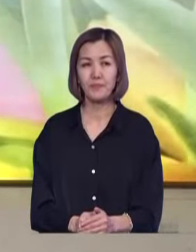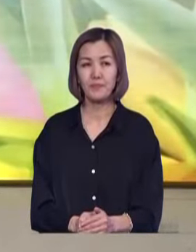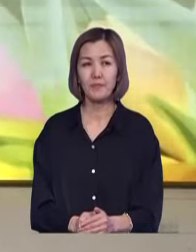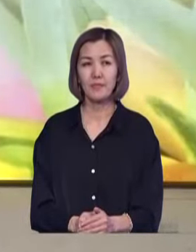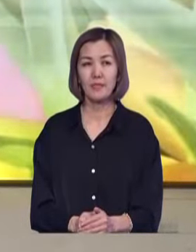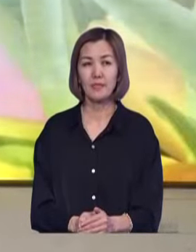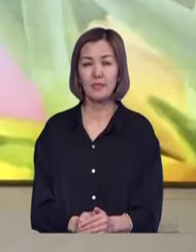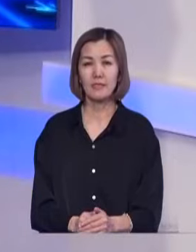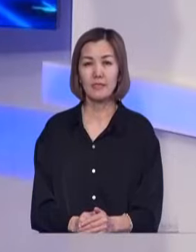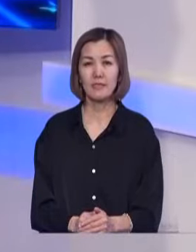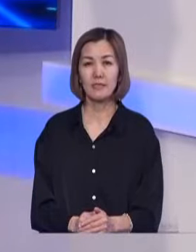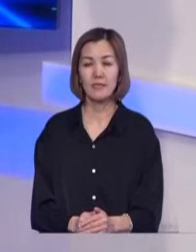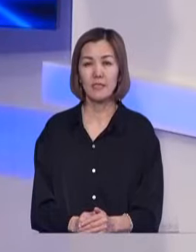қаласынан.